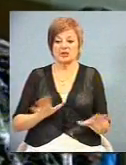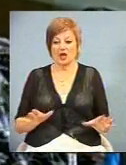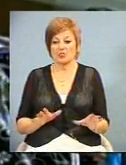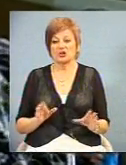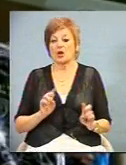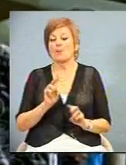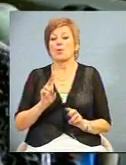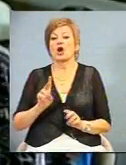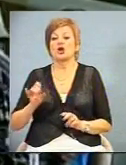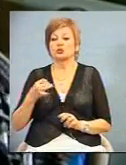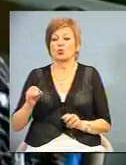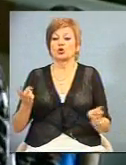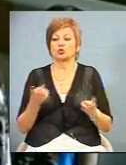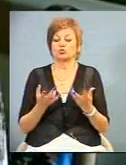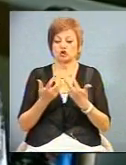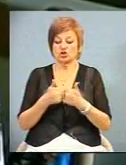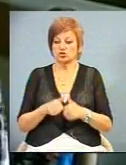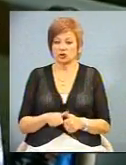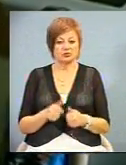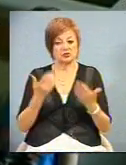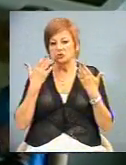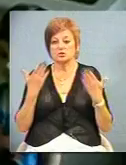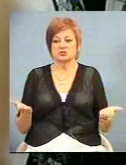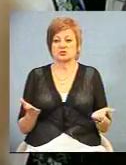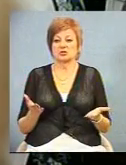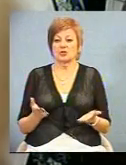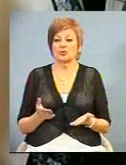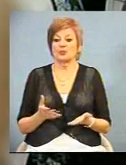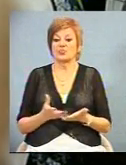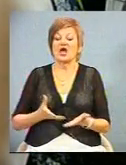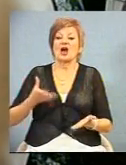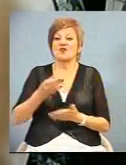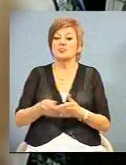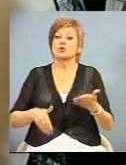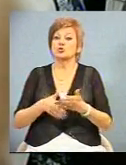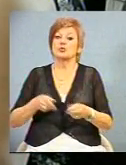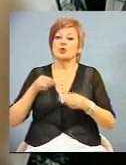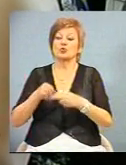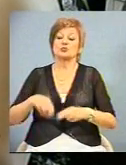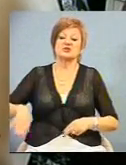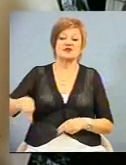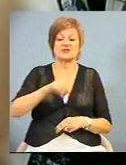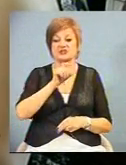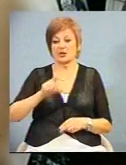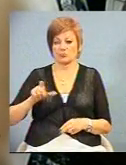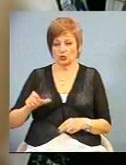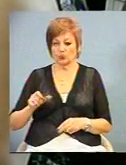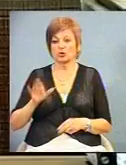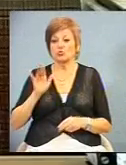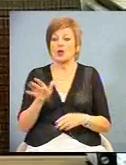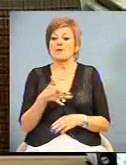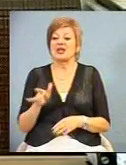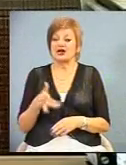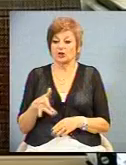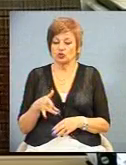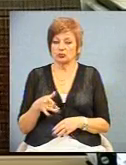треба розрахувати. Не знаю, зараз спрошу. Виплата субсидій призупинена всім громадянам. З травня триває перерахунок,